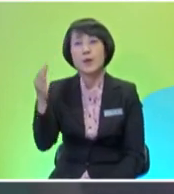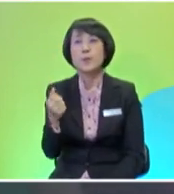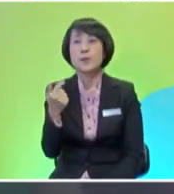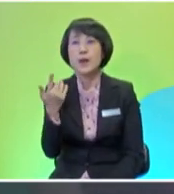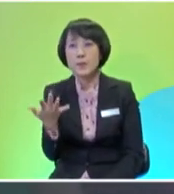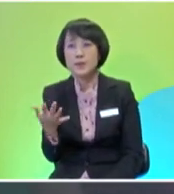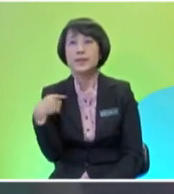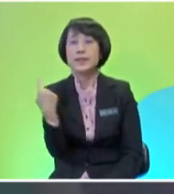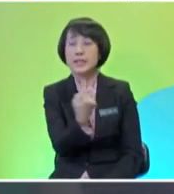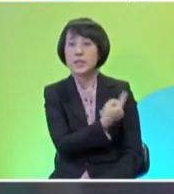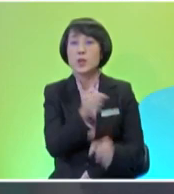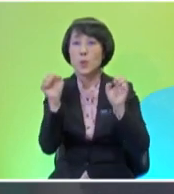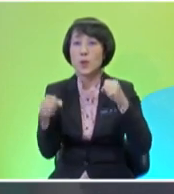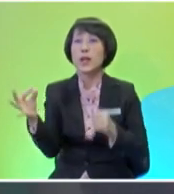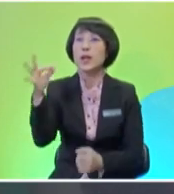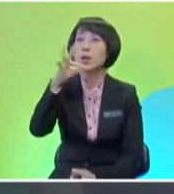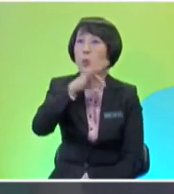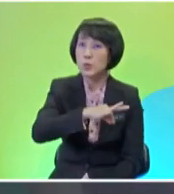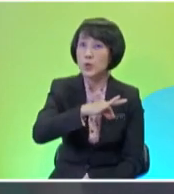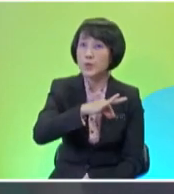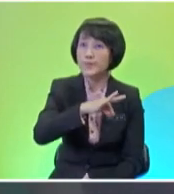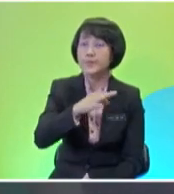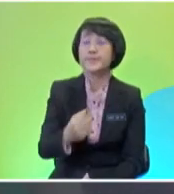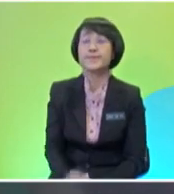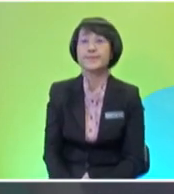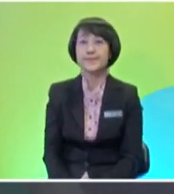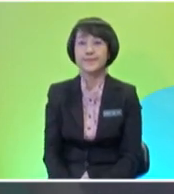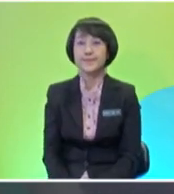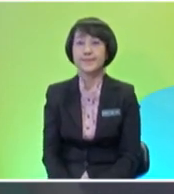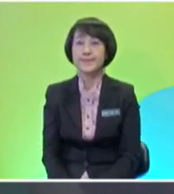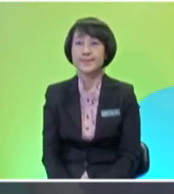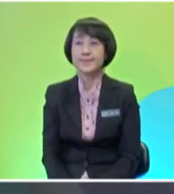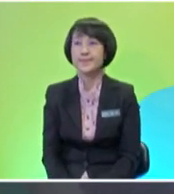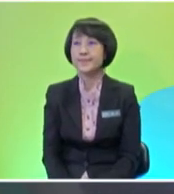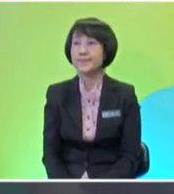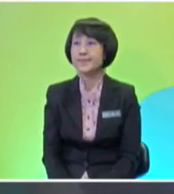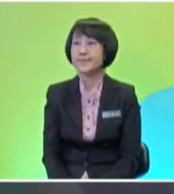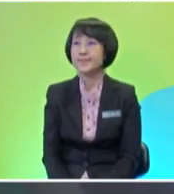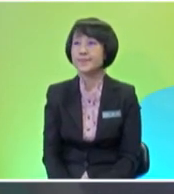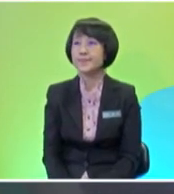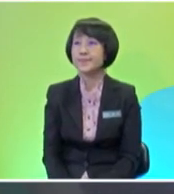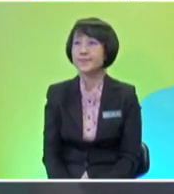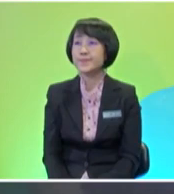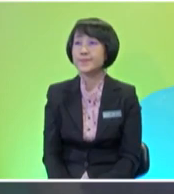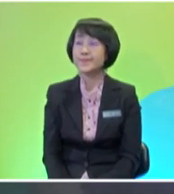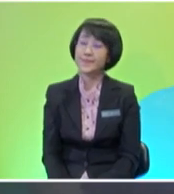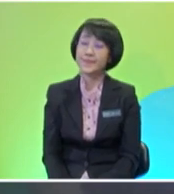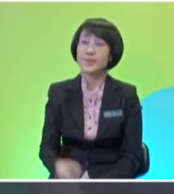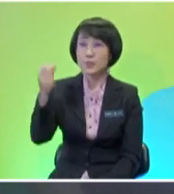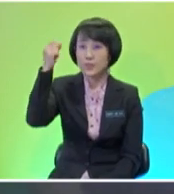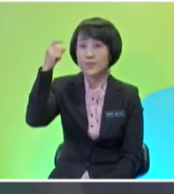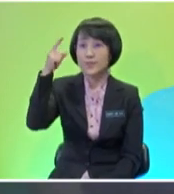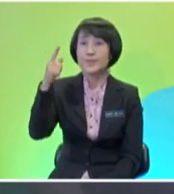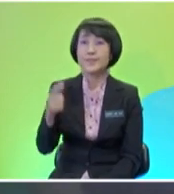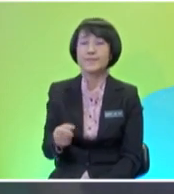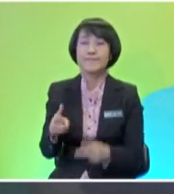sikitnya untung yang kita dapat pada hari kemudian. Jadi, kita pun dah memahami betapa seronoknya untuk kita